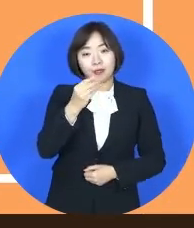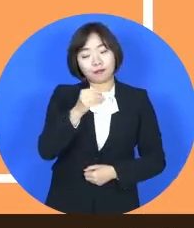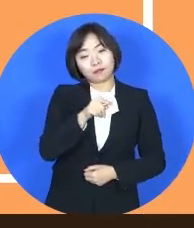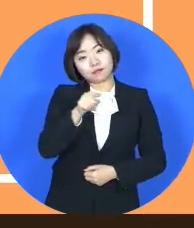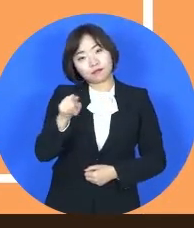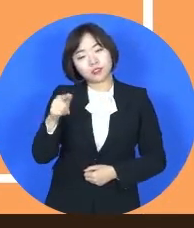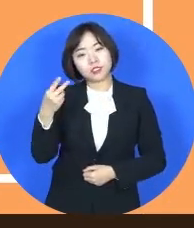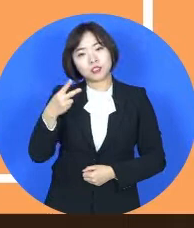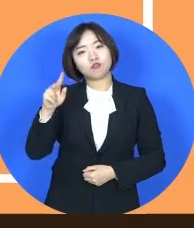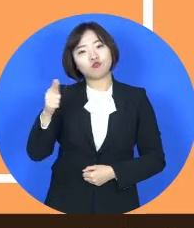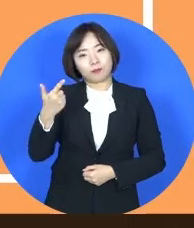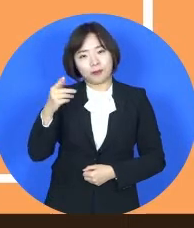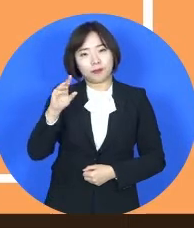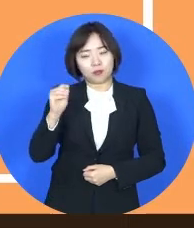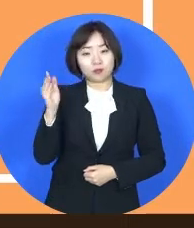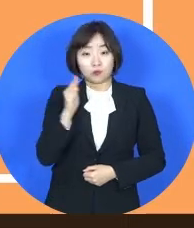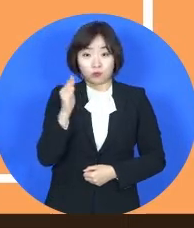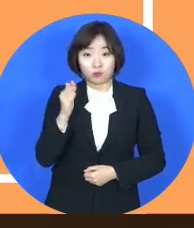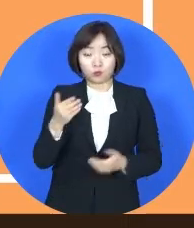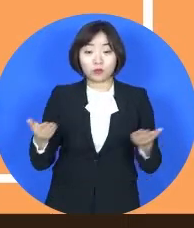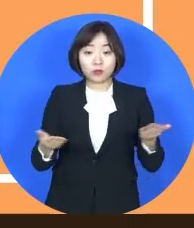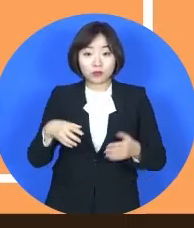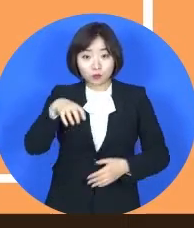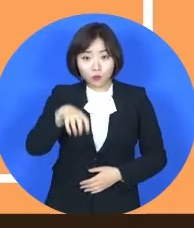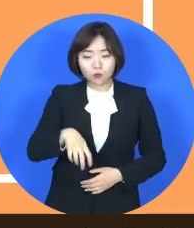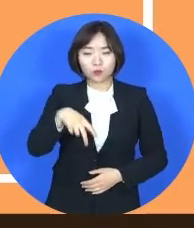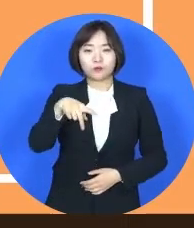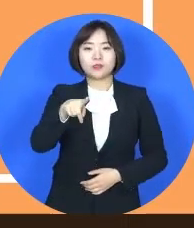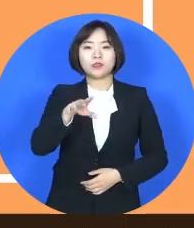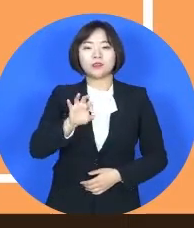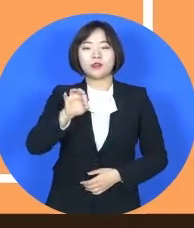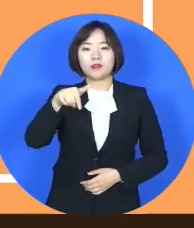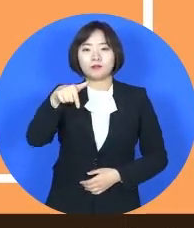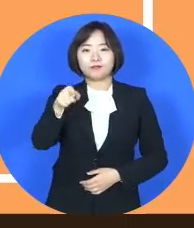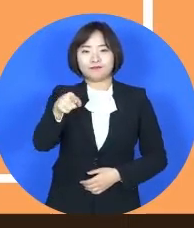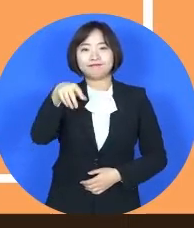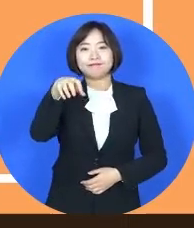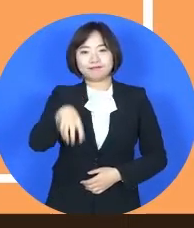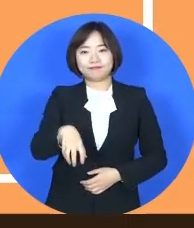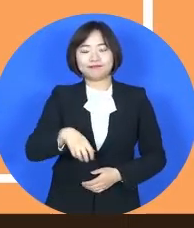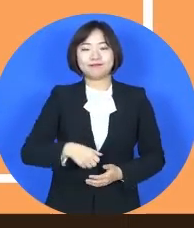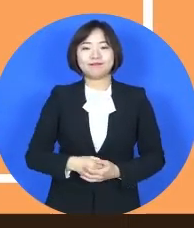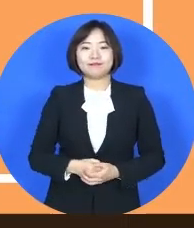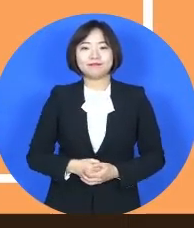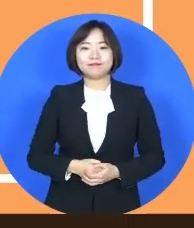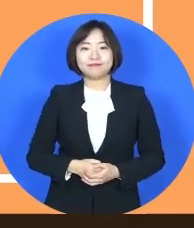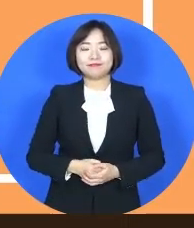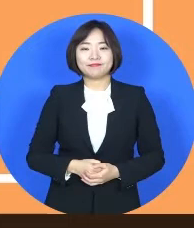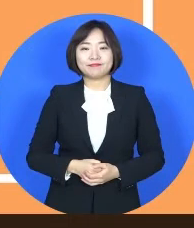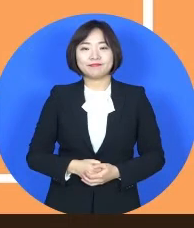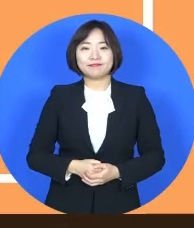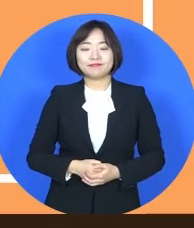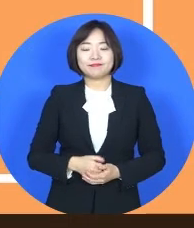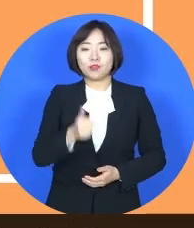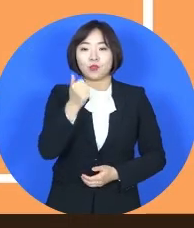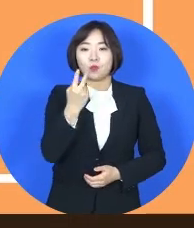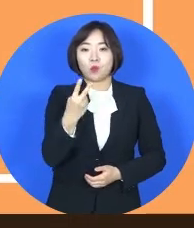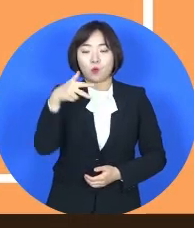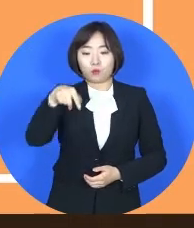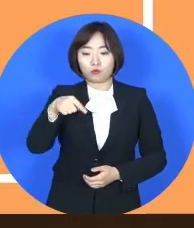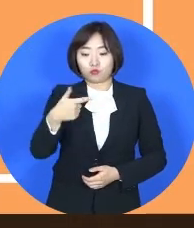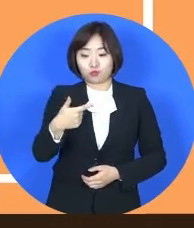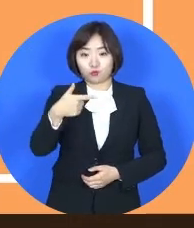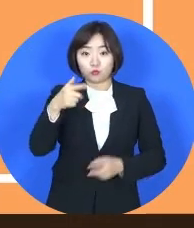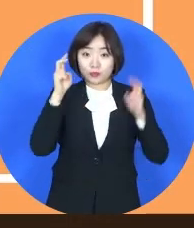2,300만원에서 2,600만원이며 근무지는 천안시 서북구 선거읍 망향로 290입니다. 주식회사